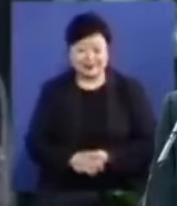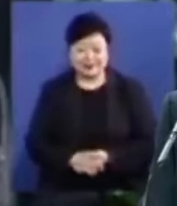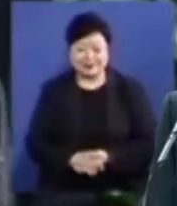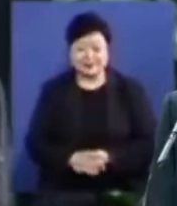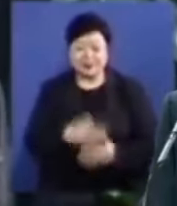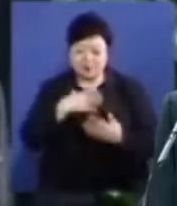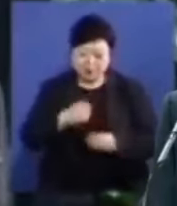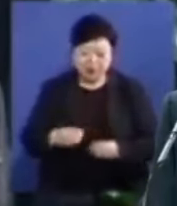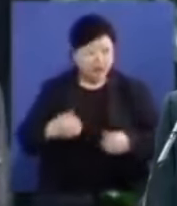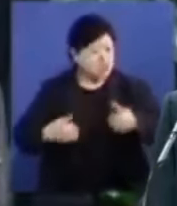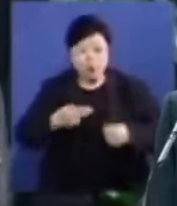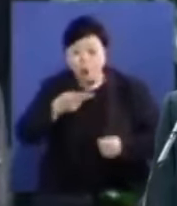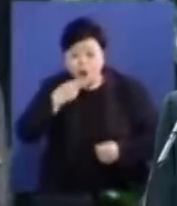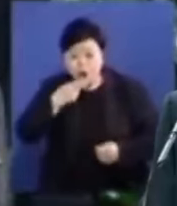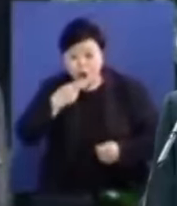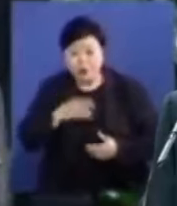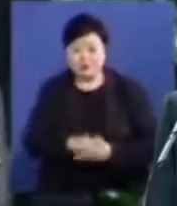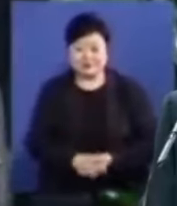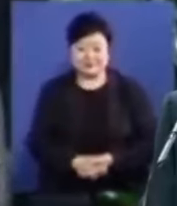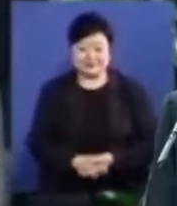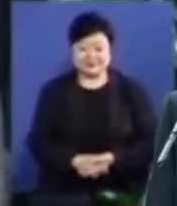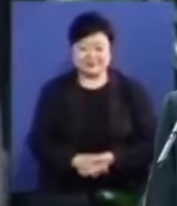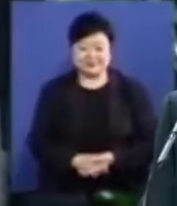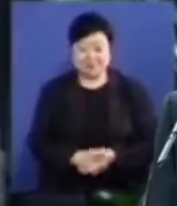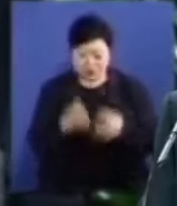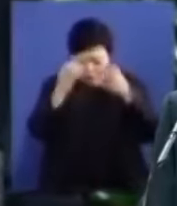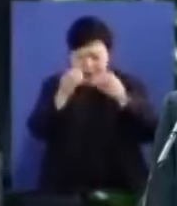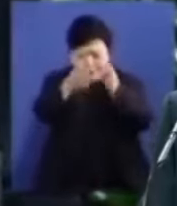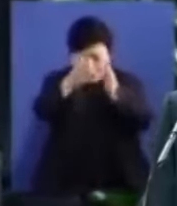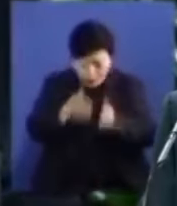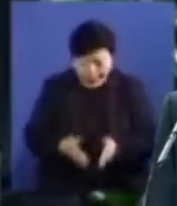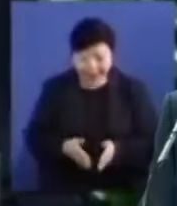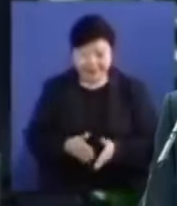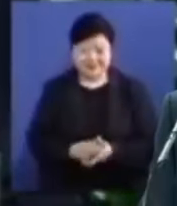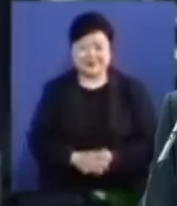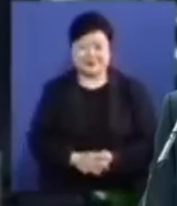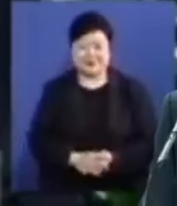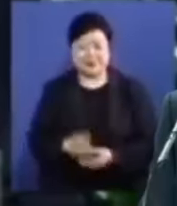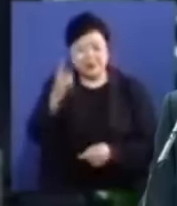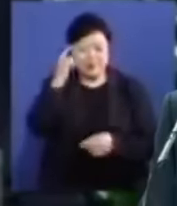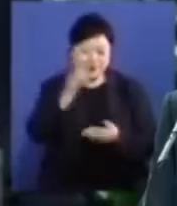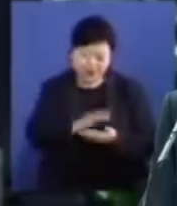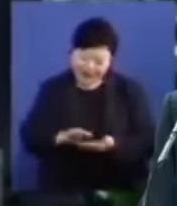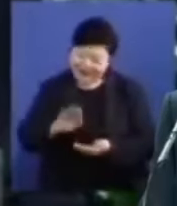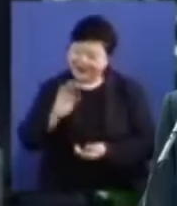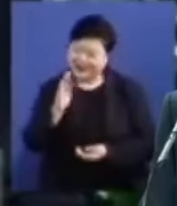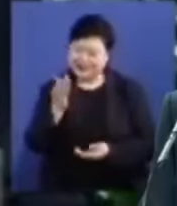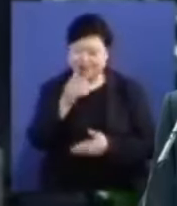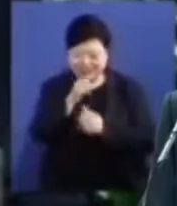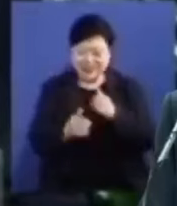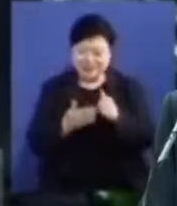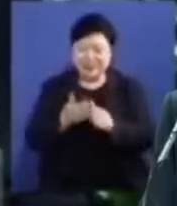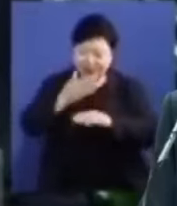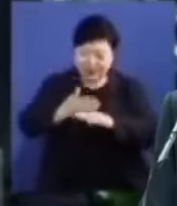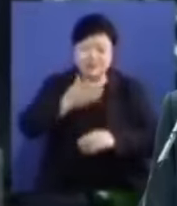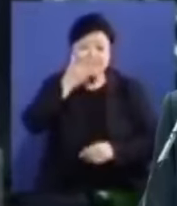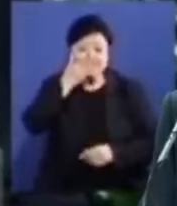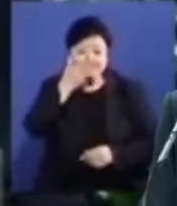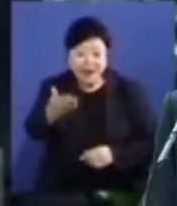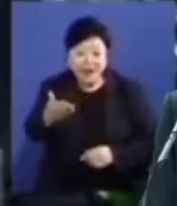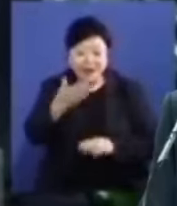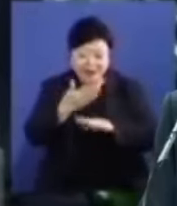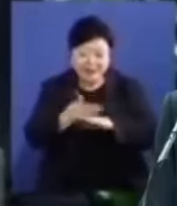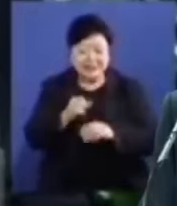평안을 기뻐하지 않습니다. 고난을 통해야 평안하게 되었을 때 하나님께 감사도 하고